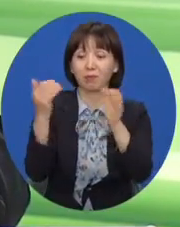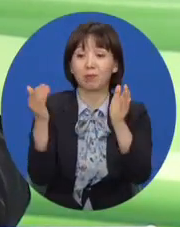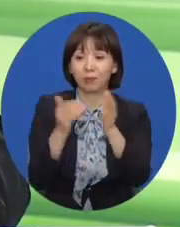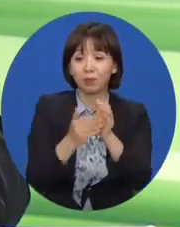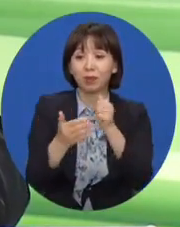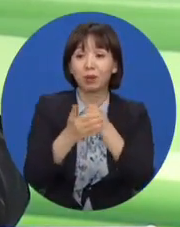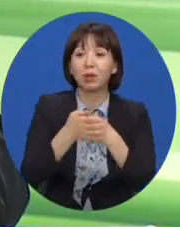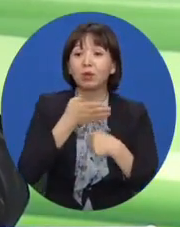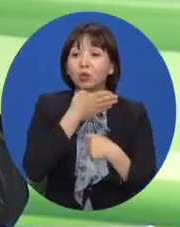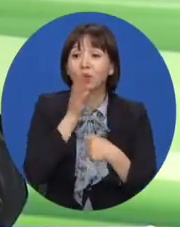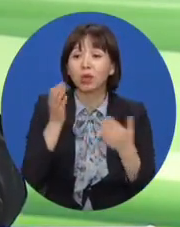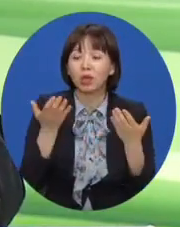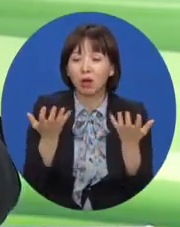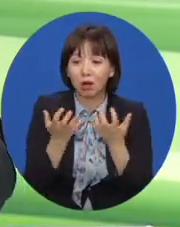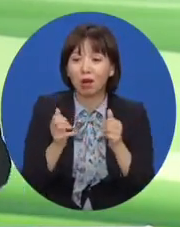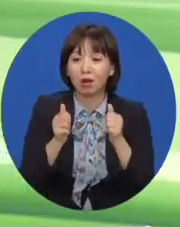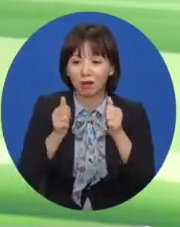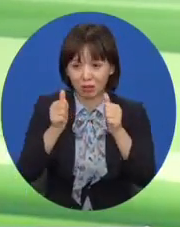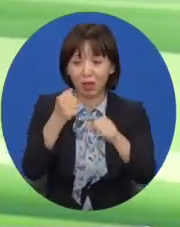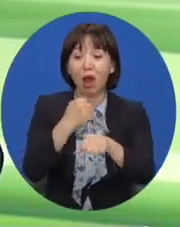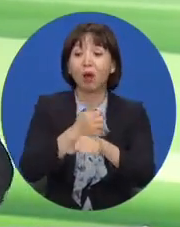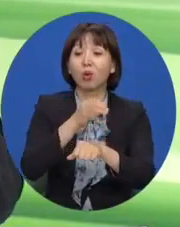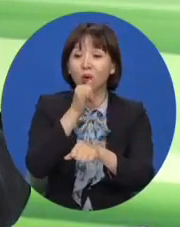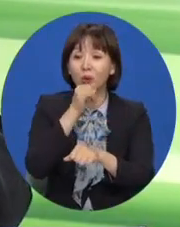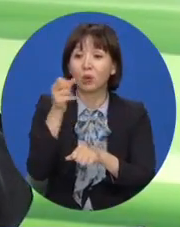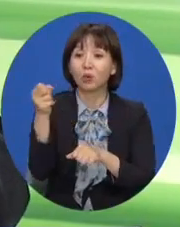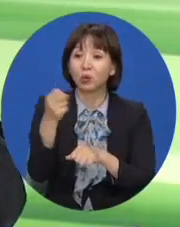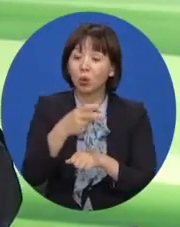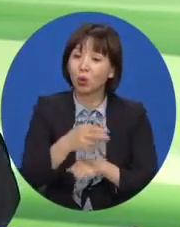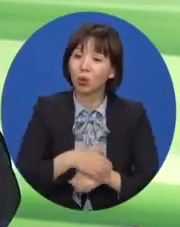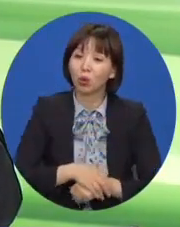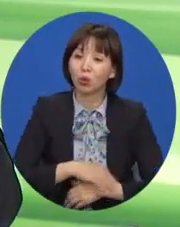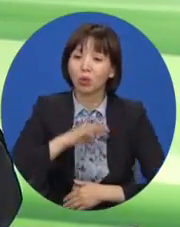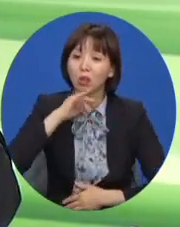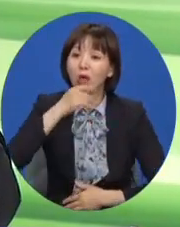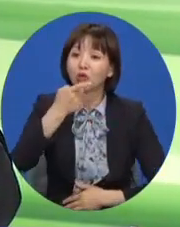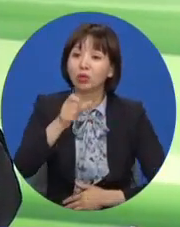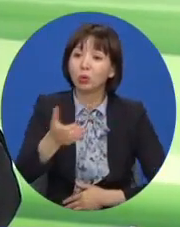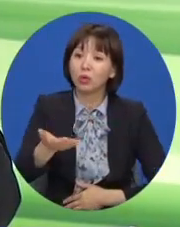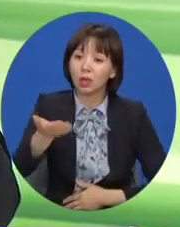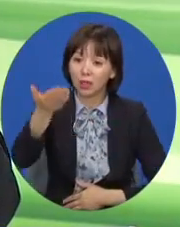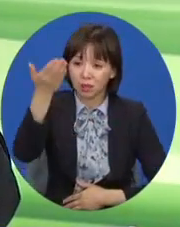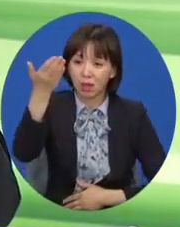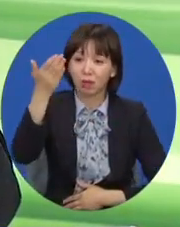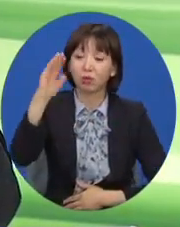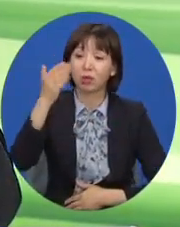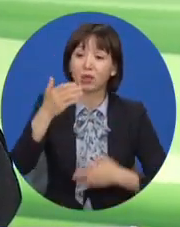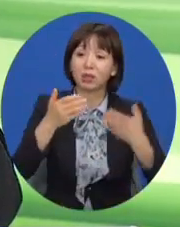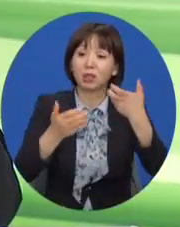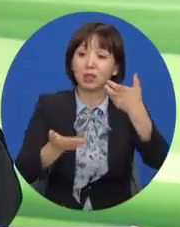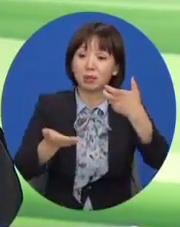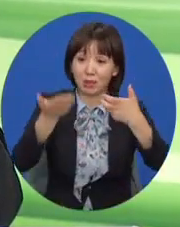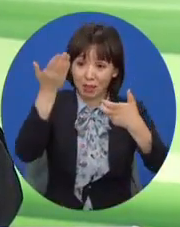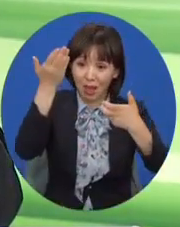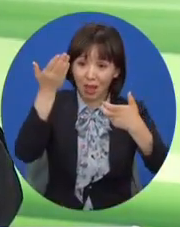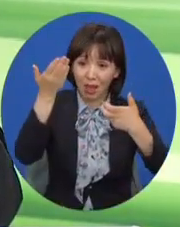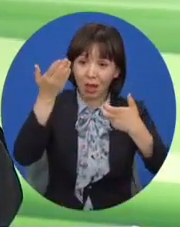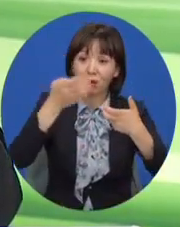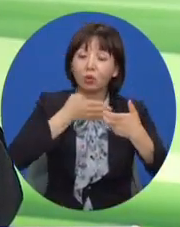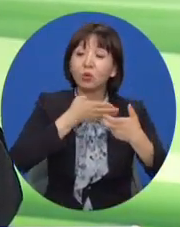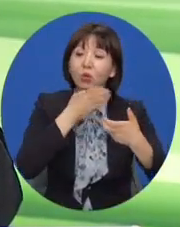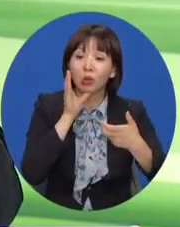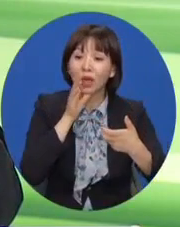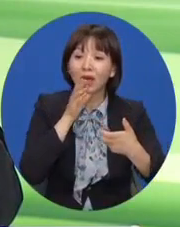노인들이 열심히 거기서 일을 하고 계시고 또 65세 이상 되는 70세 이상 되는 노인들에게는